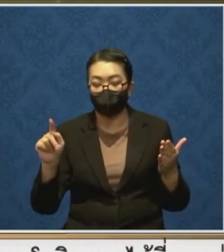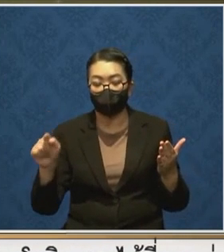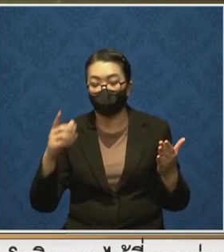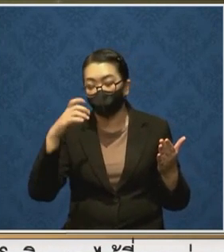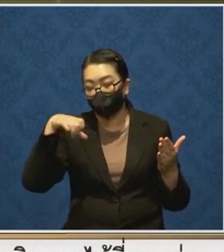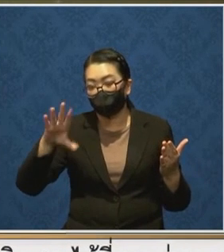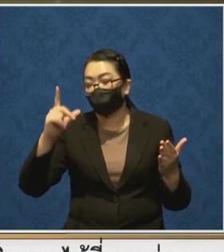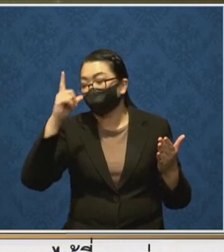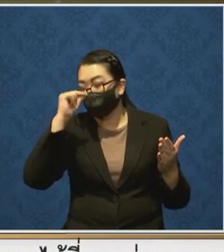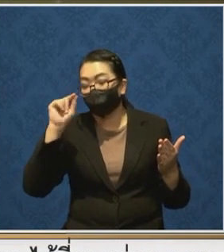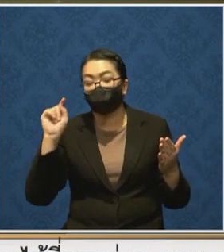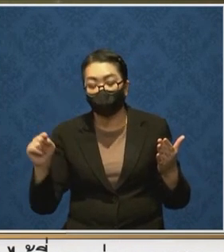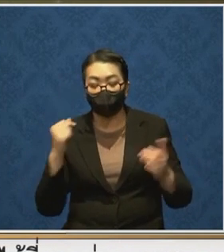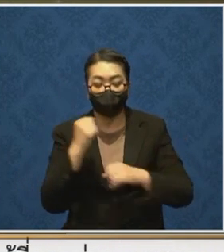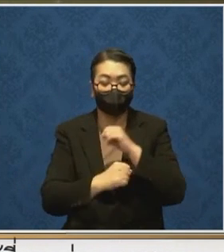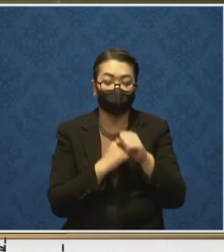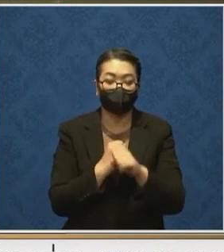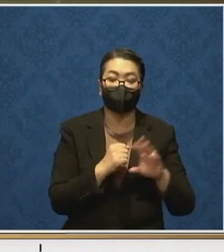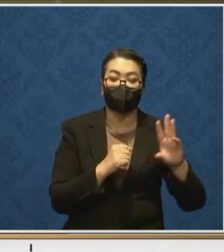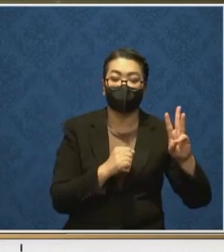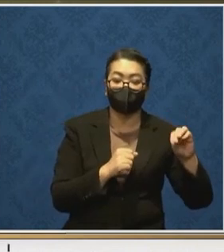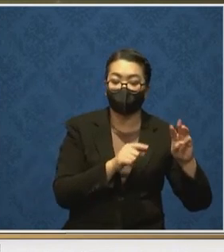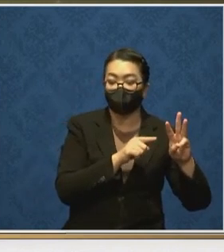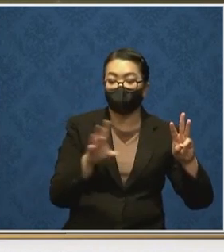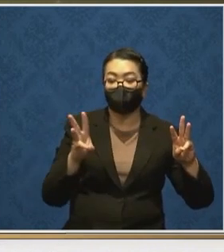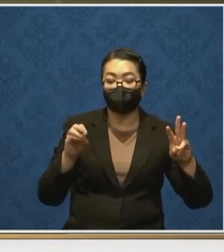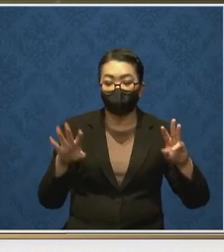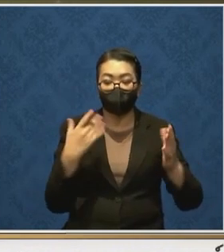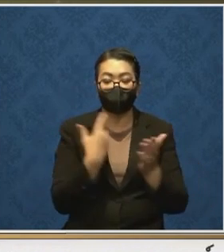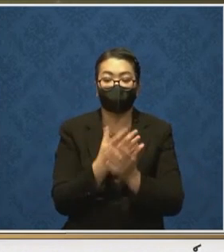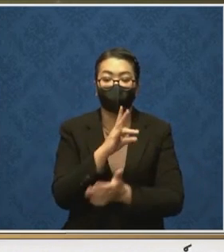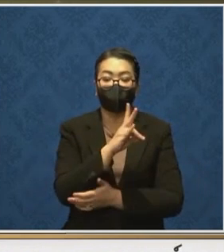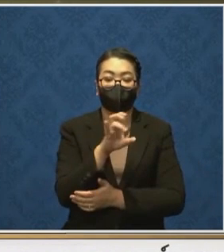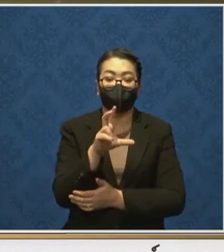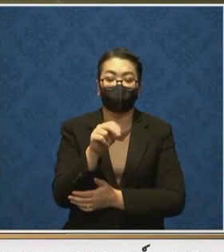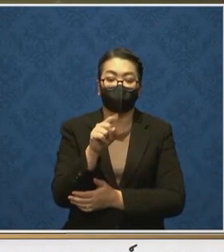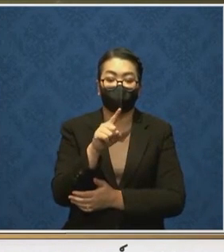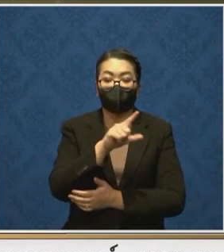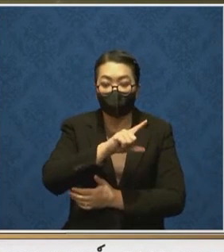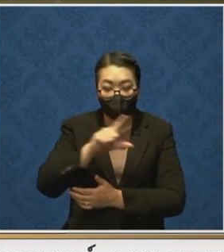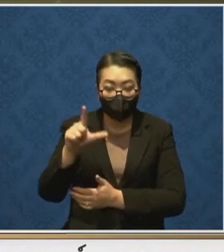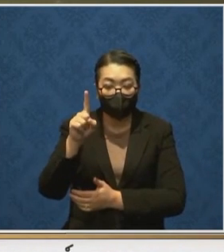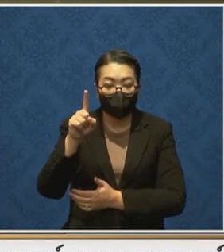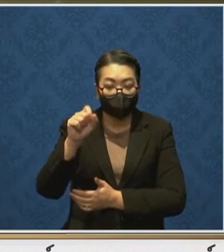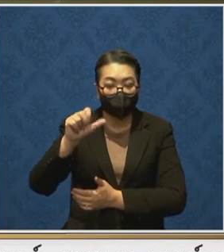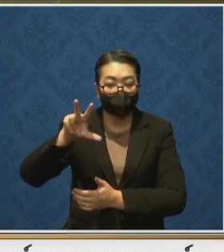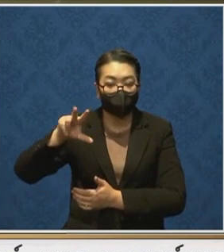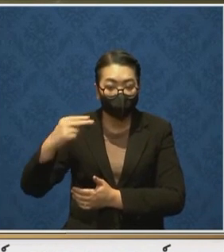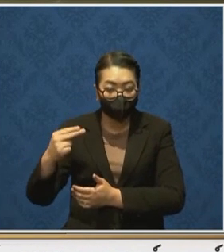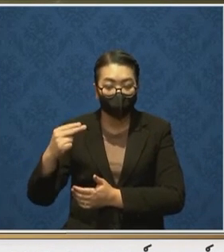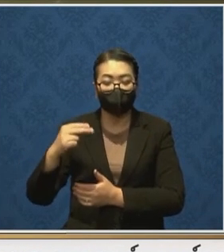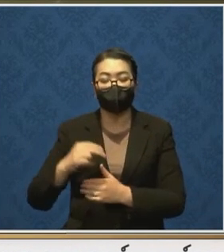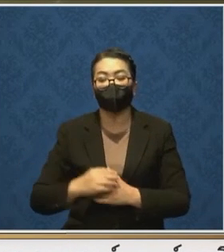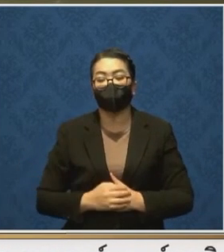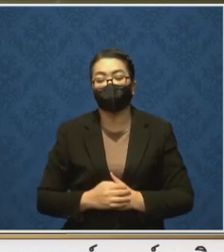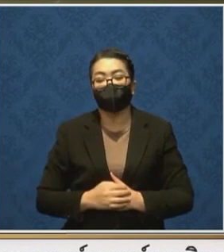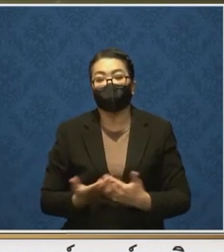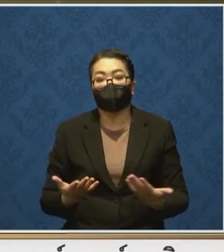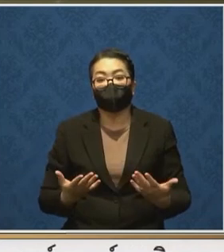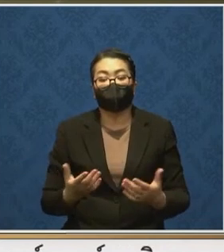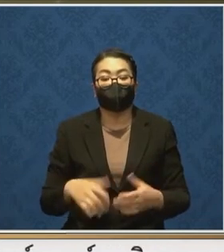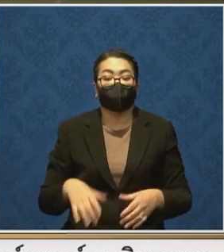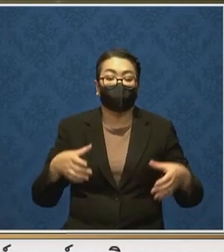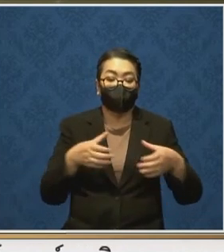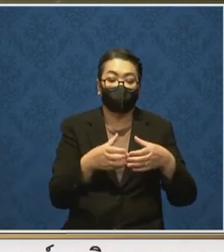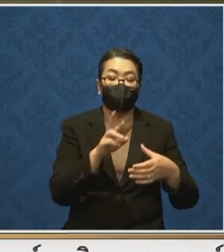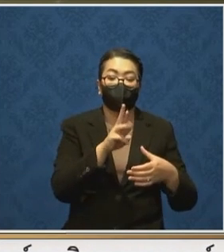ปีงบประมาณ 2,560 ถึ 2,564 จำนวน 731 ล้าน 1,30,000าทซึ่งคณะรัฐ